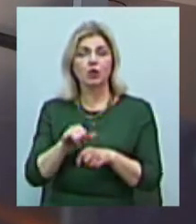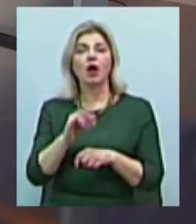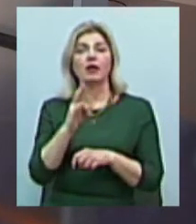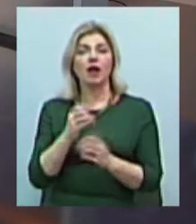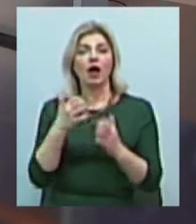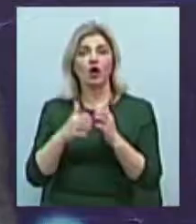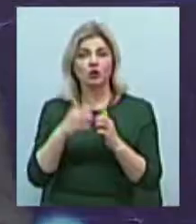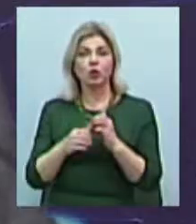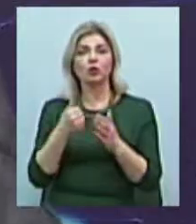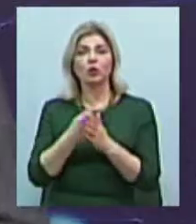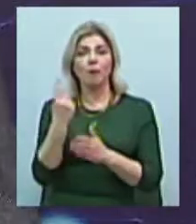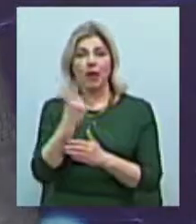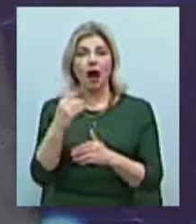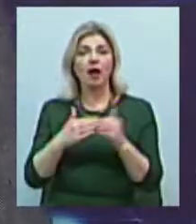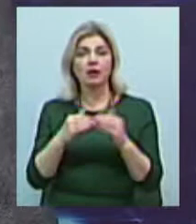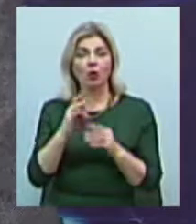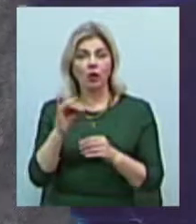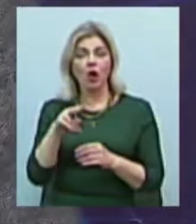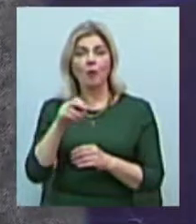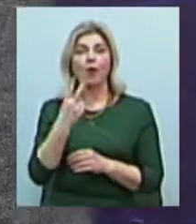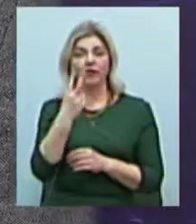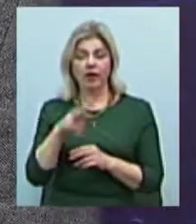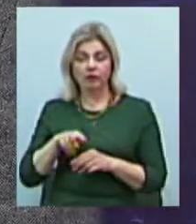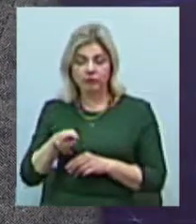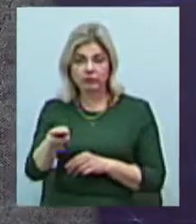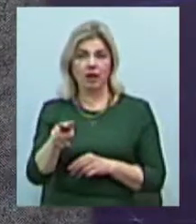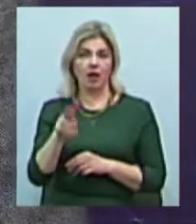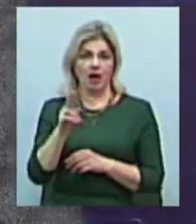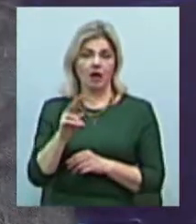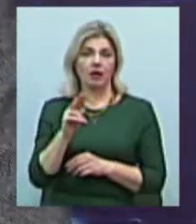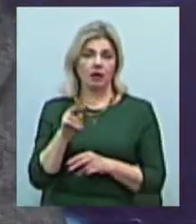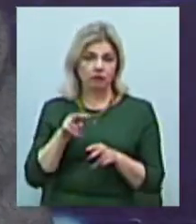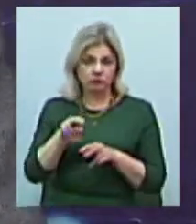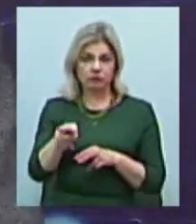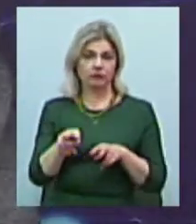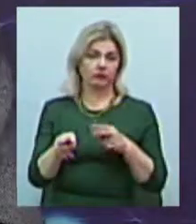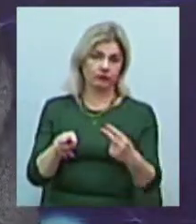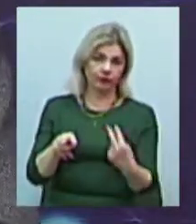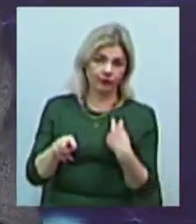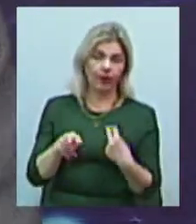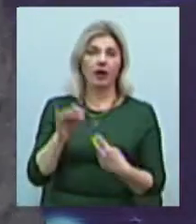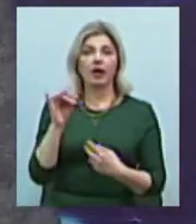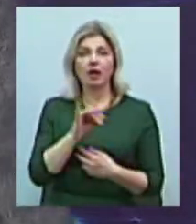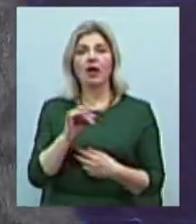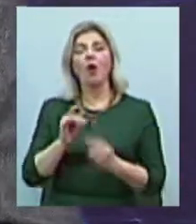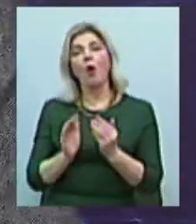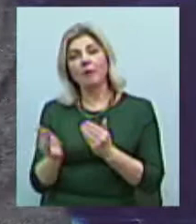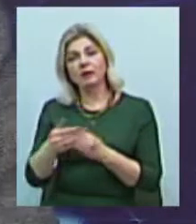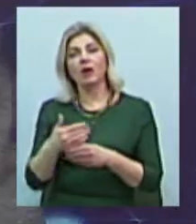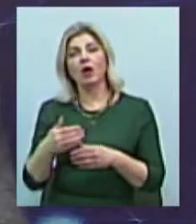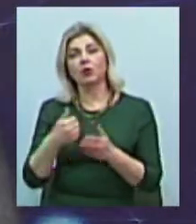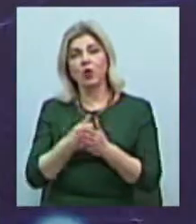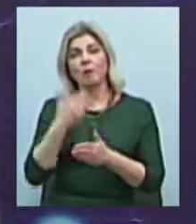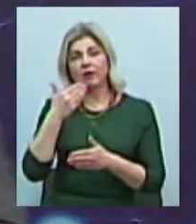розширення до першої категорії, тобто по 2 полоси в кожну сторону. Плюс ми проєктуємо обхід, об'їзну дорогу Первомайська, об'їзну